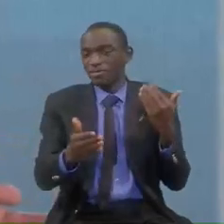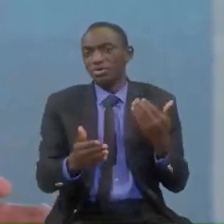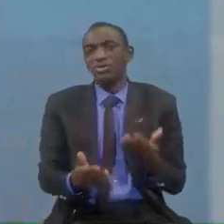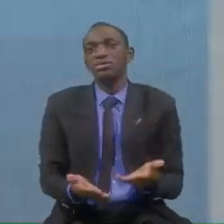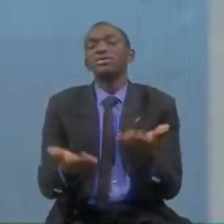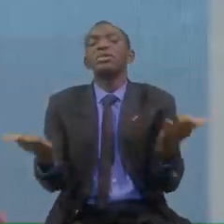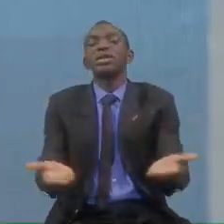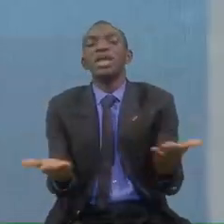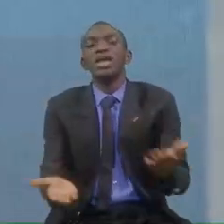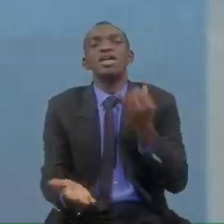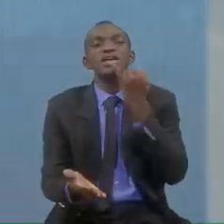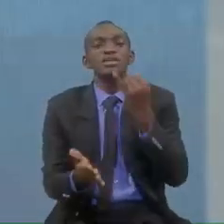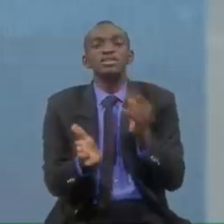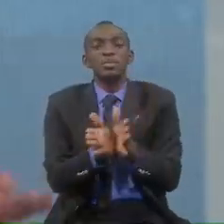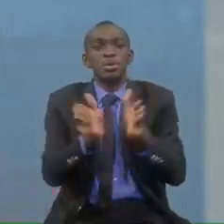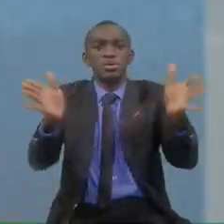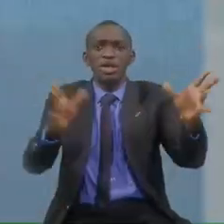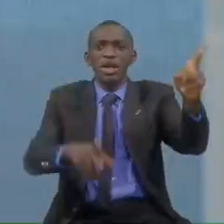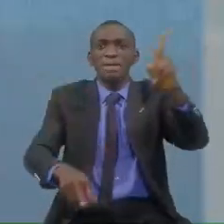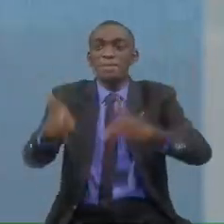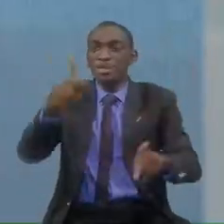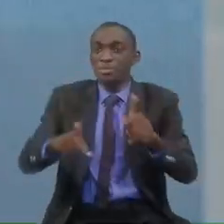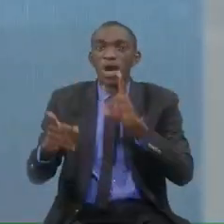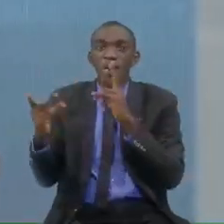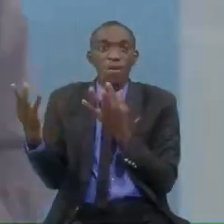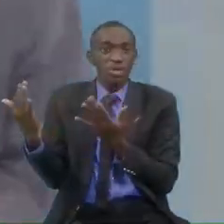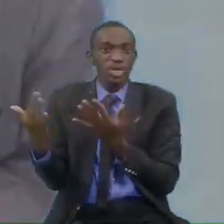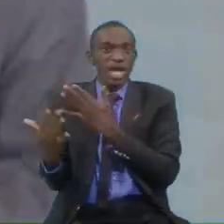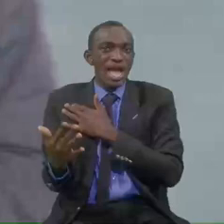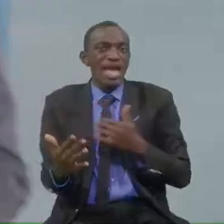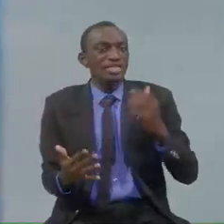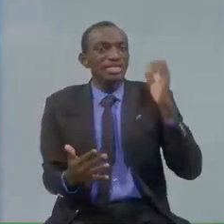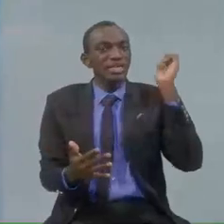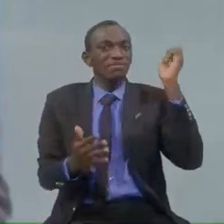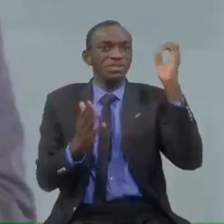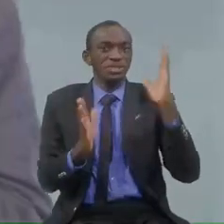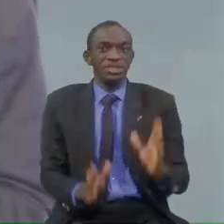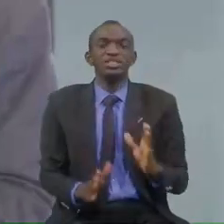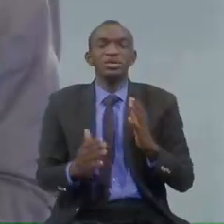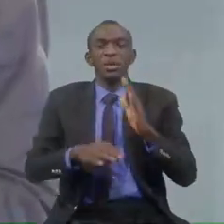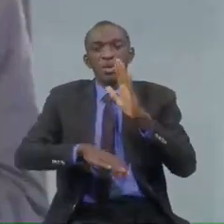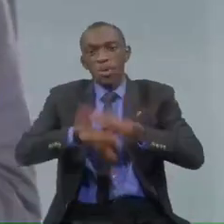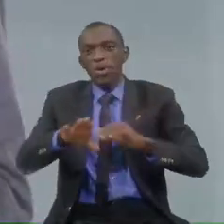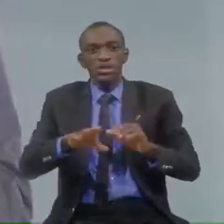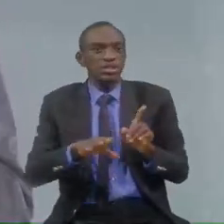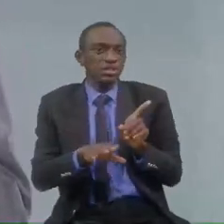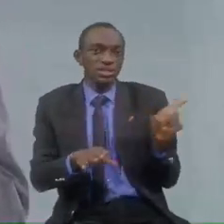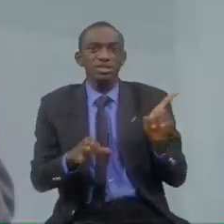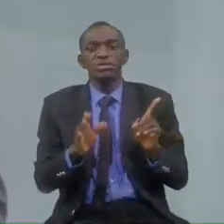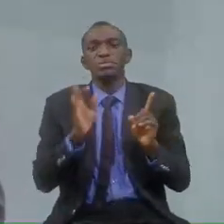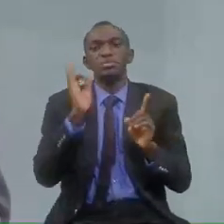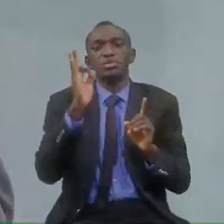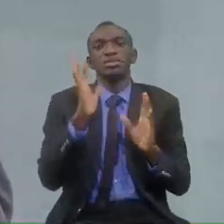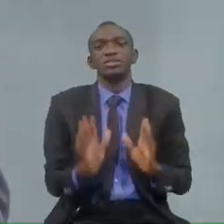les gens t'attendent. Voici l'évangéliste. L'évangéliste a mentionné mon nom publiquement. Est-ce que je vais